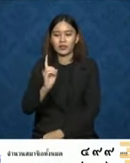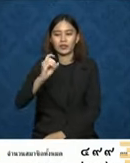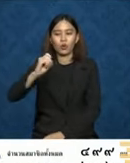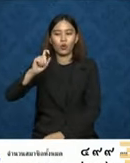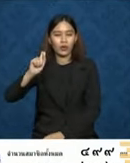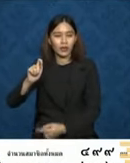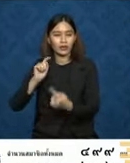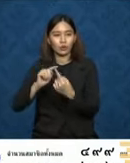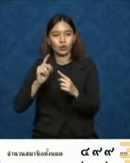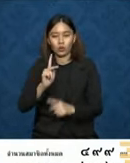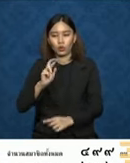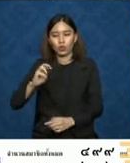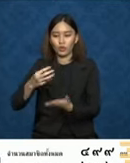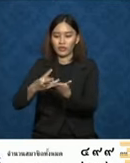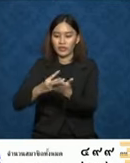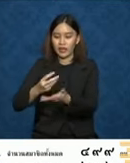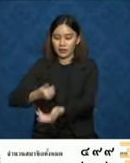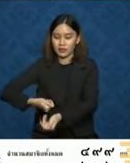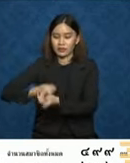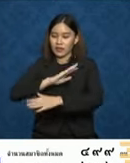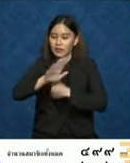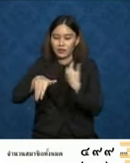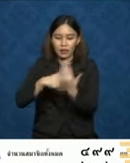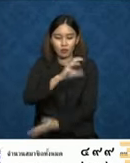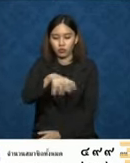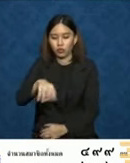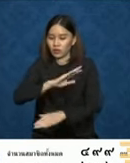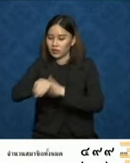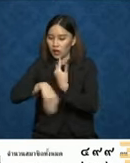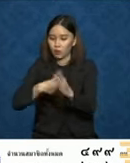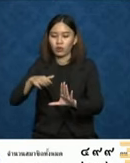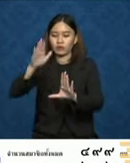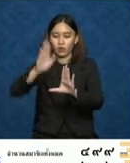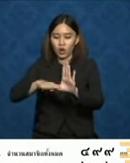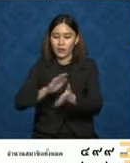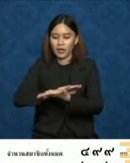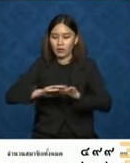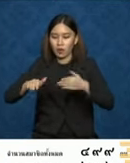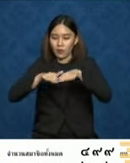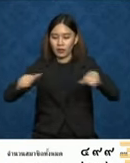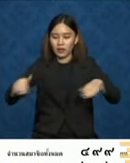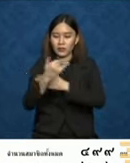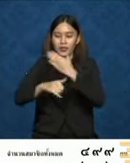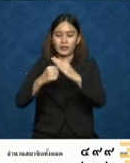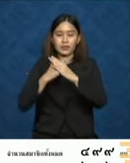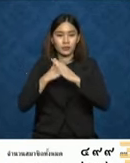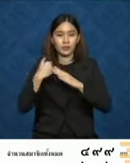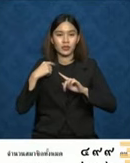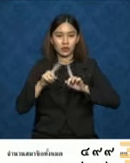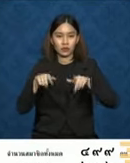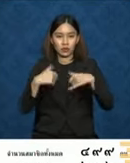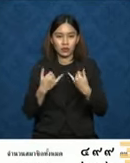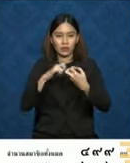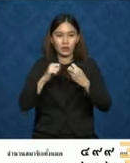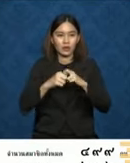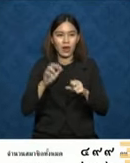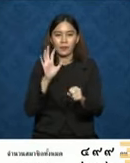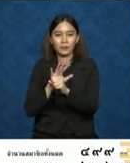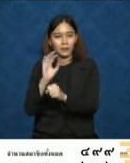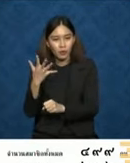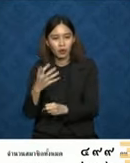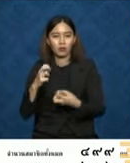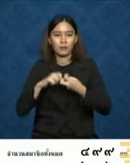กรมวิชาการเกษตรซึ่งทั้งหมดต้องมีการขึ้นทะเบียนจากกรมจากทางการจีนด้วยซึ่งปัจจุบันนี้ปัญหาก็คือว่าเอ่อ Gapนมีไว้ไม่เพียง